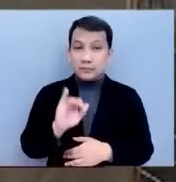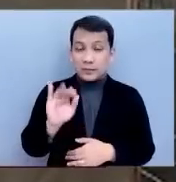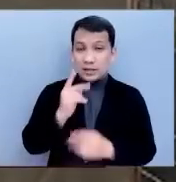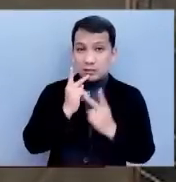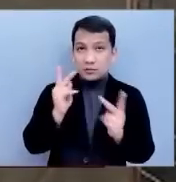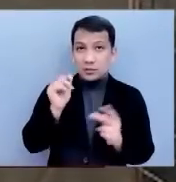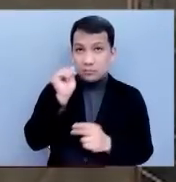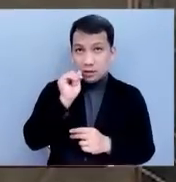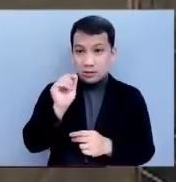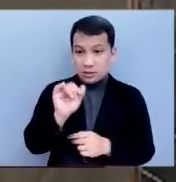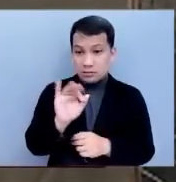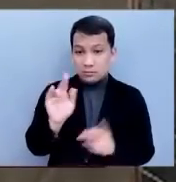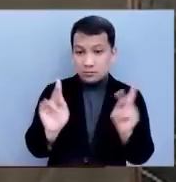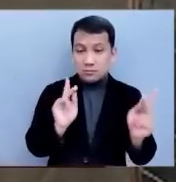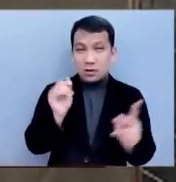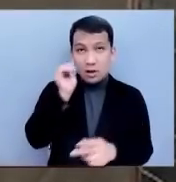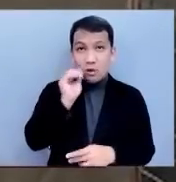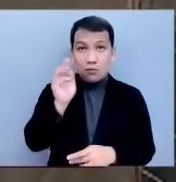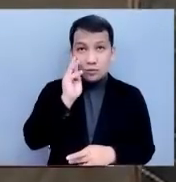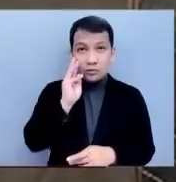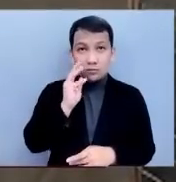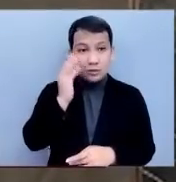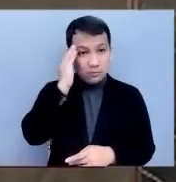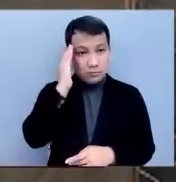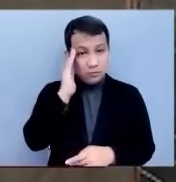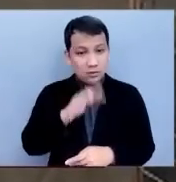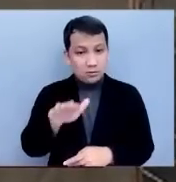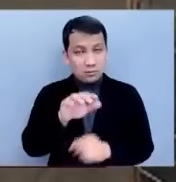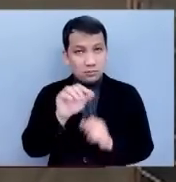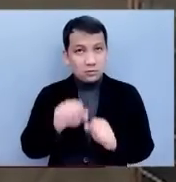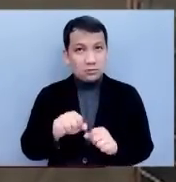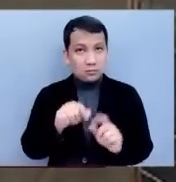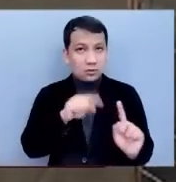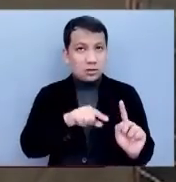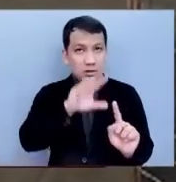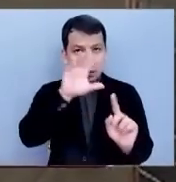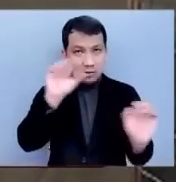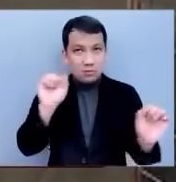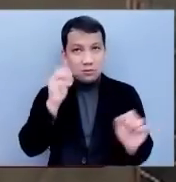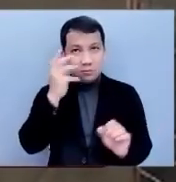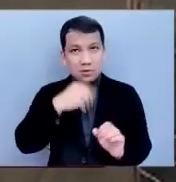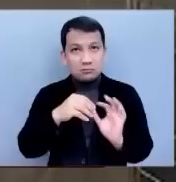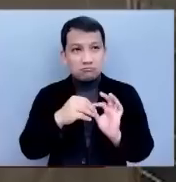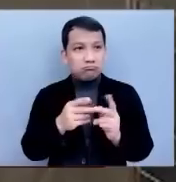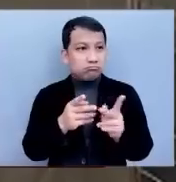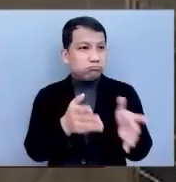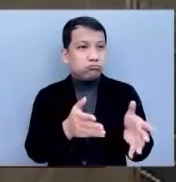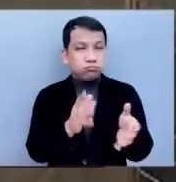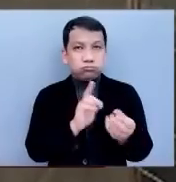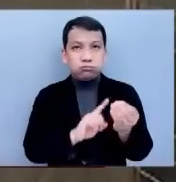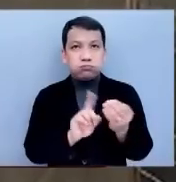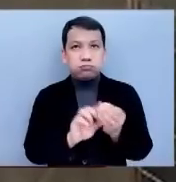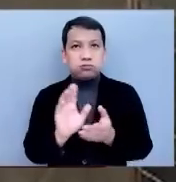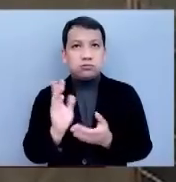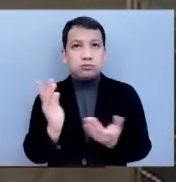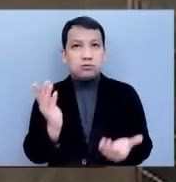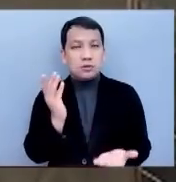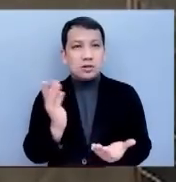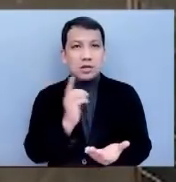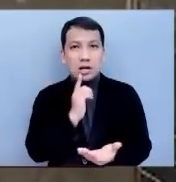aware and knows and is able to spot because of the way that